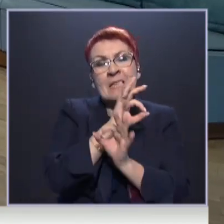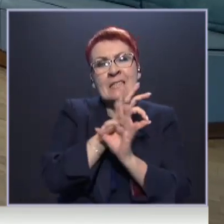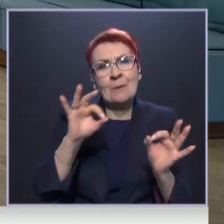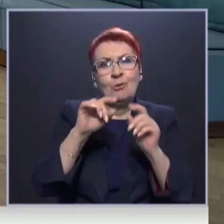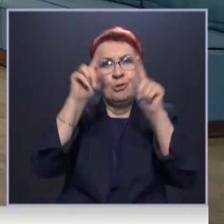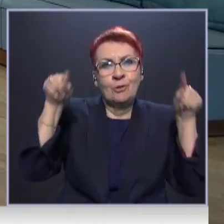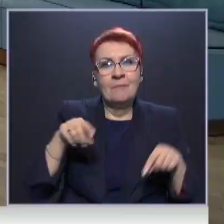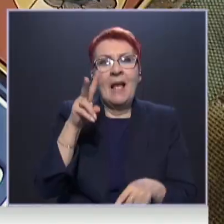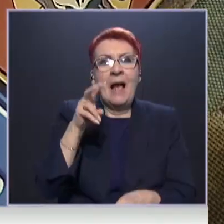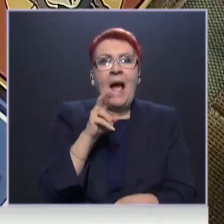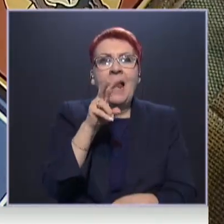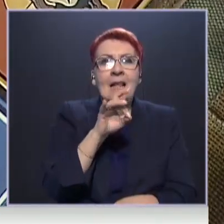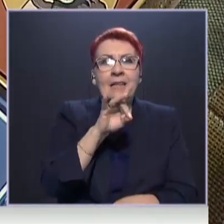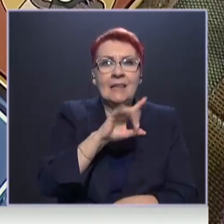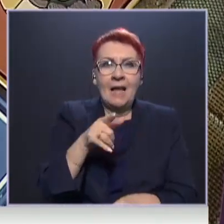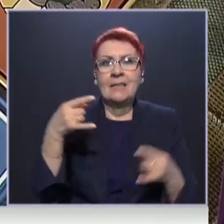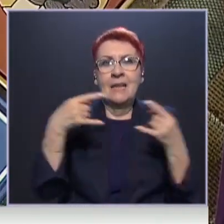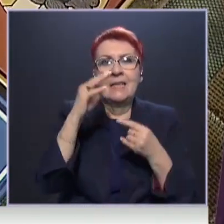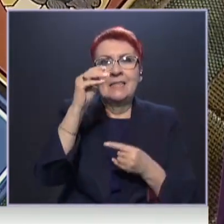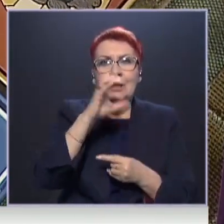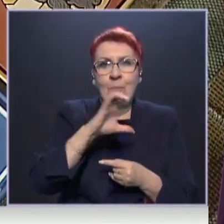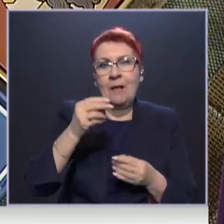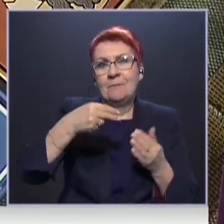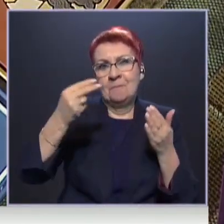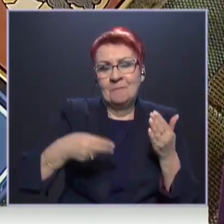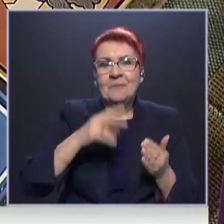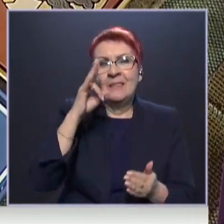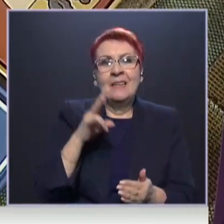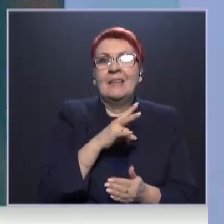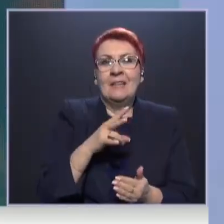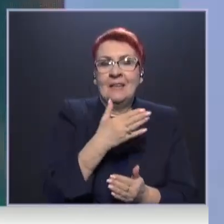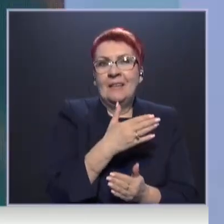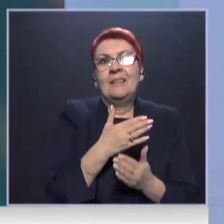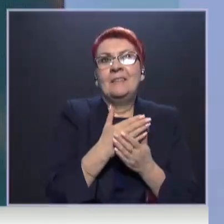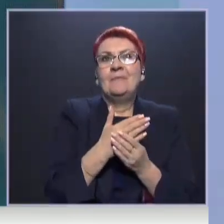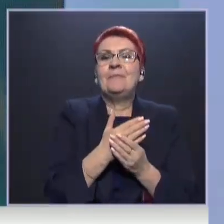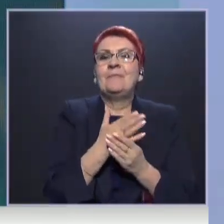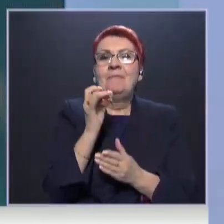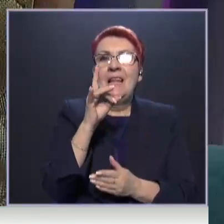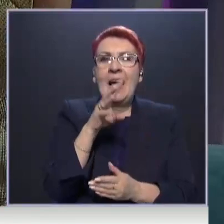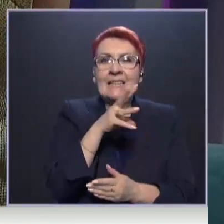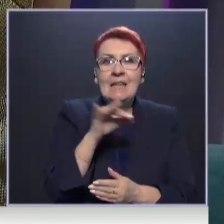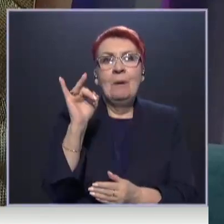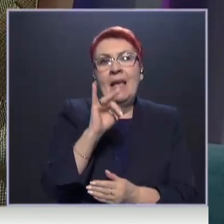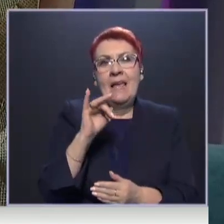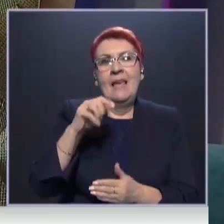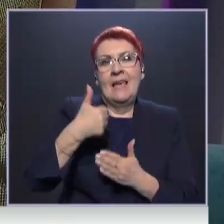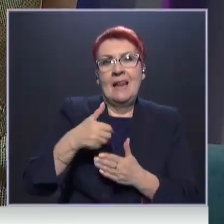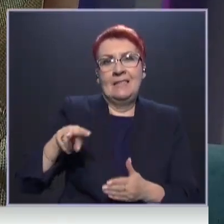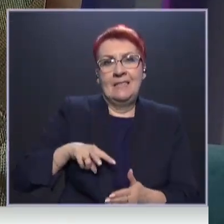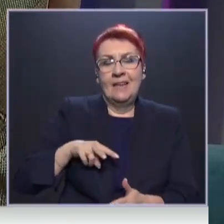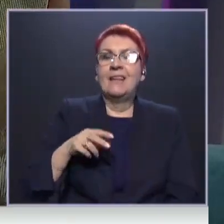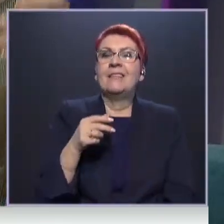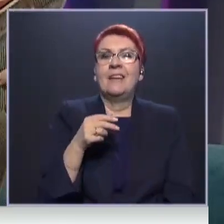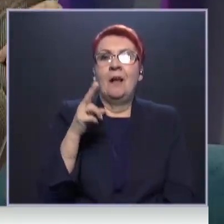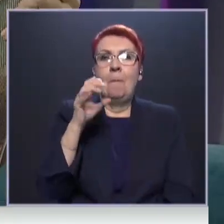календарь от телеканала «Спас» с подписями отца Артемия и Бориса Вячеславовича Корчевникова. Наши редакторы с вами свяжутся. Все, вышли в целости и